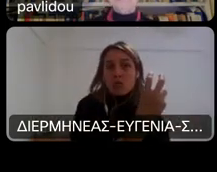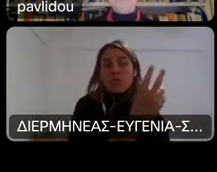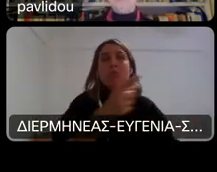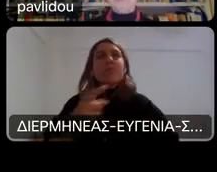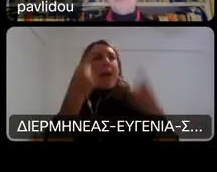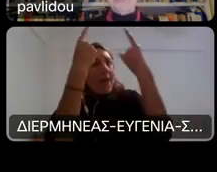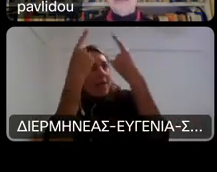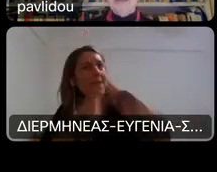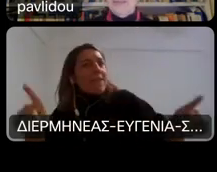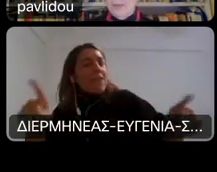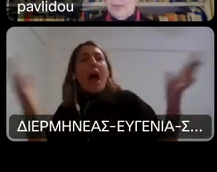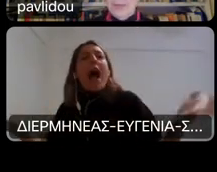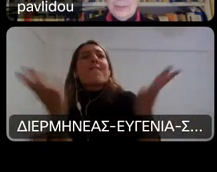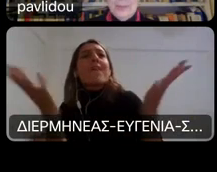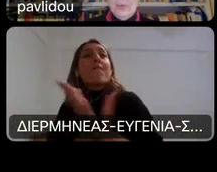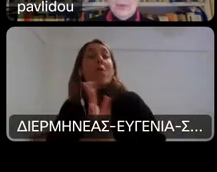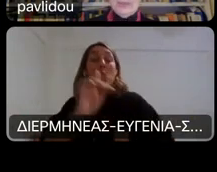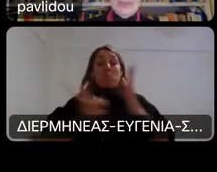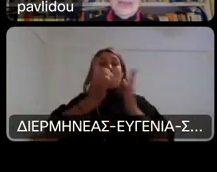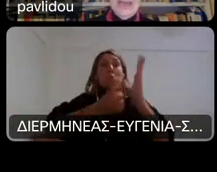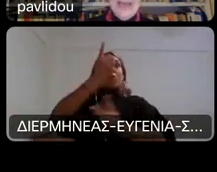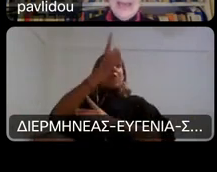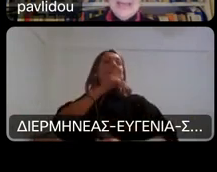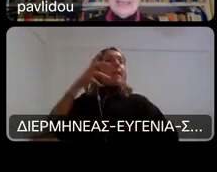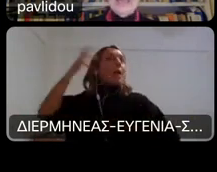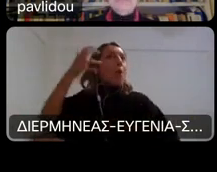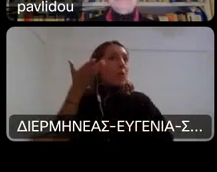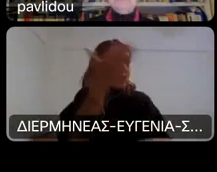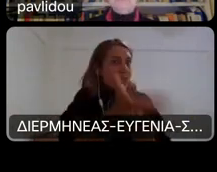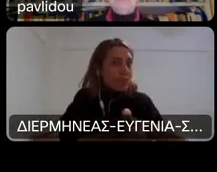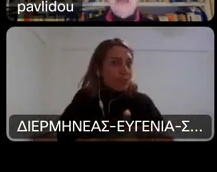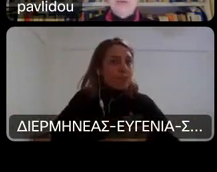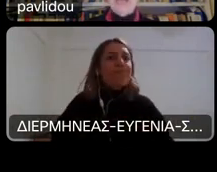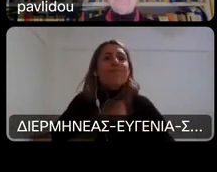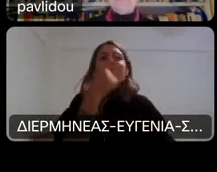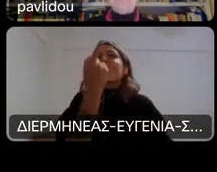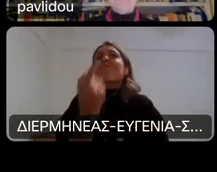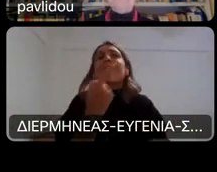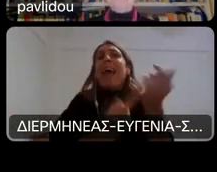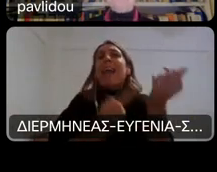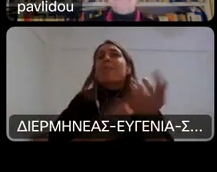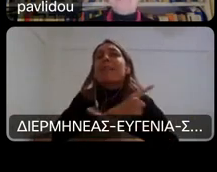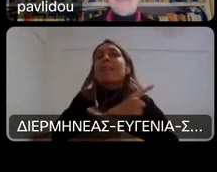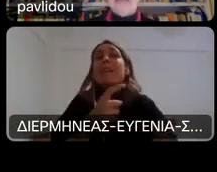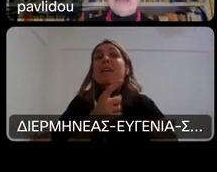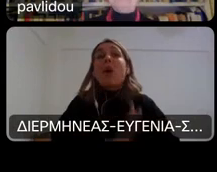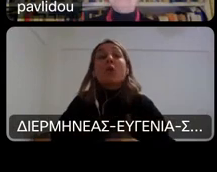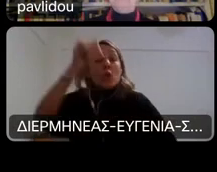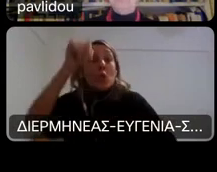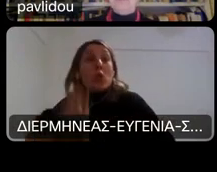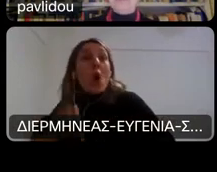είχε πρωτοδιατυπωθεί αυτή η υπόθεση, έγκυται στο ότι πλέον επιχειρείται η